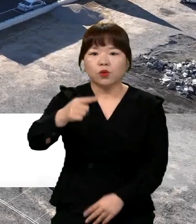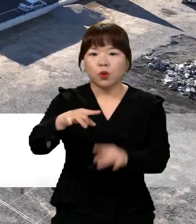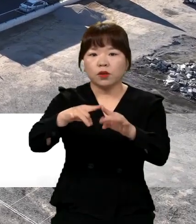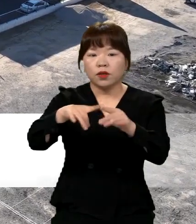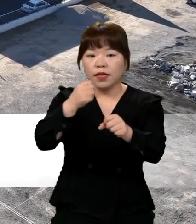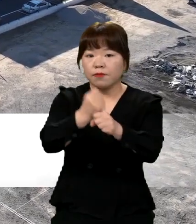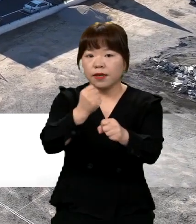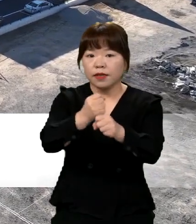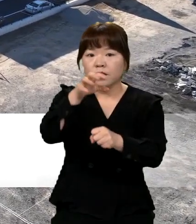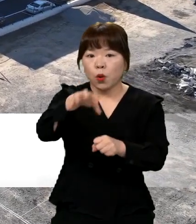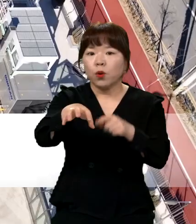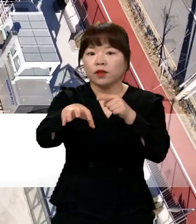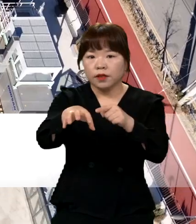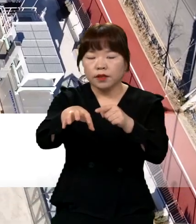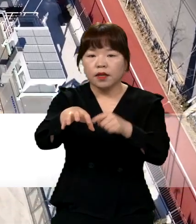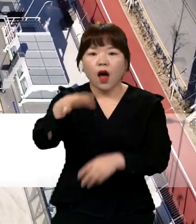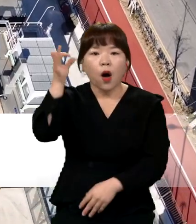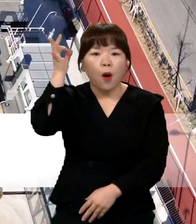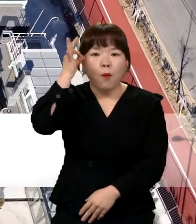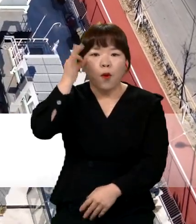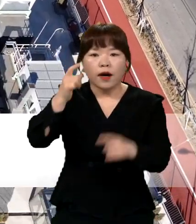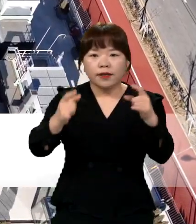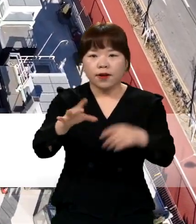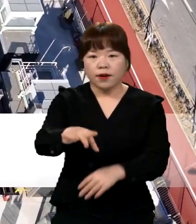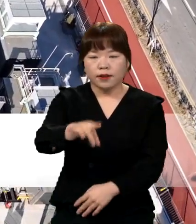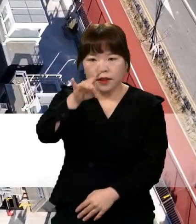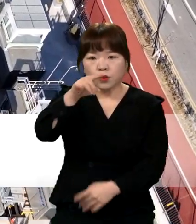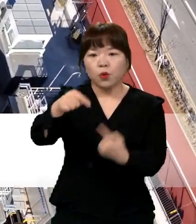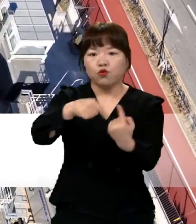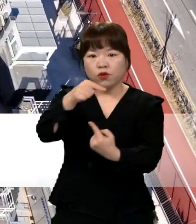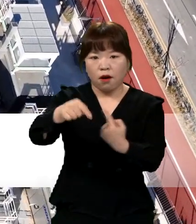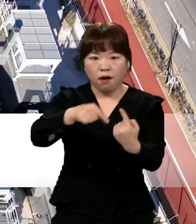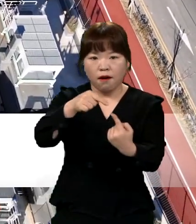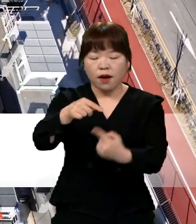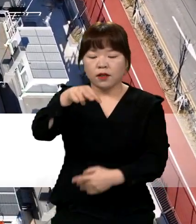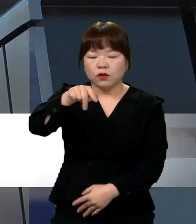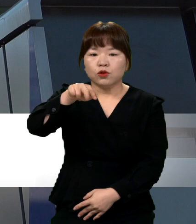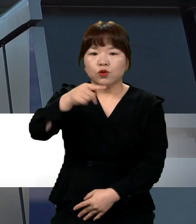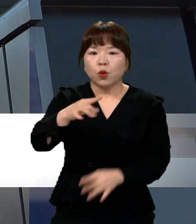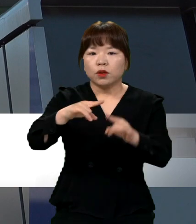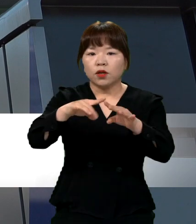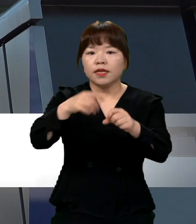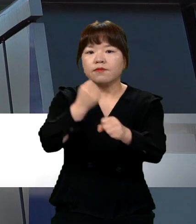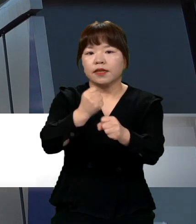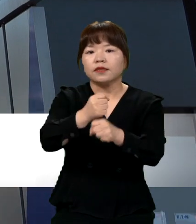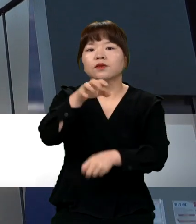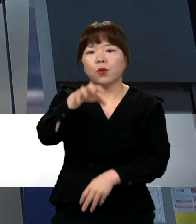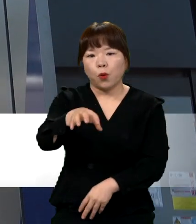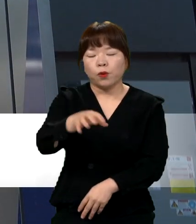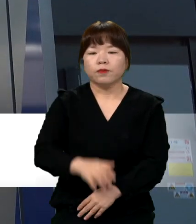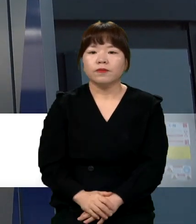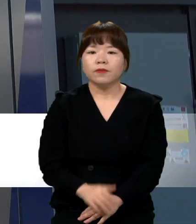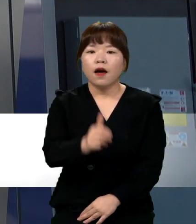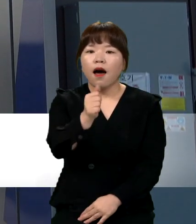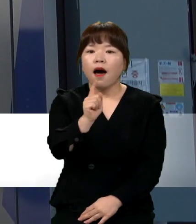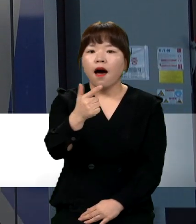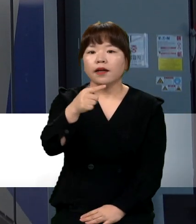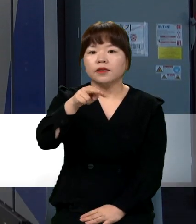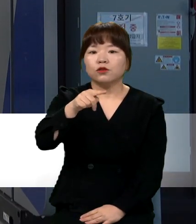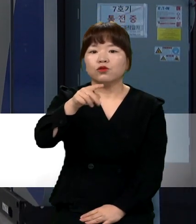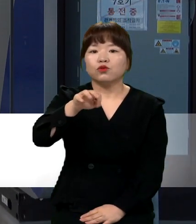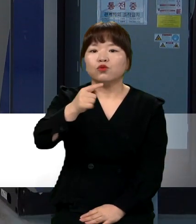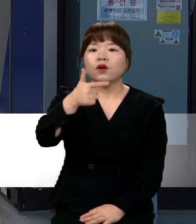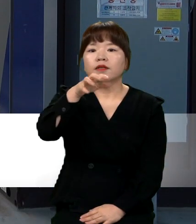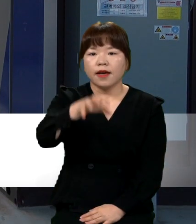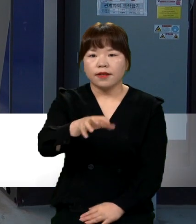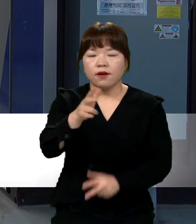19.8MW급 포항 수소 연료전지 발전소는 포항 최초 상업 운전을 하는 수소 연료전지 발전소이자 한수원에서